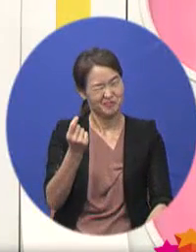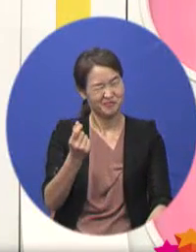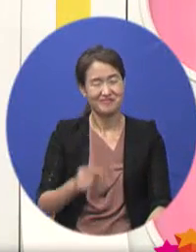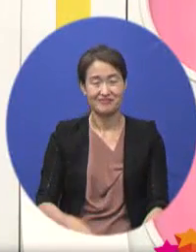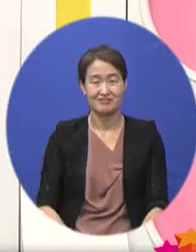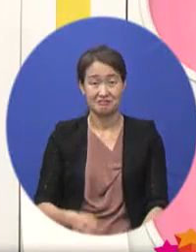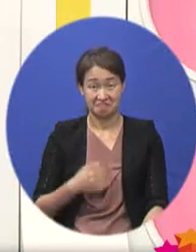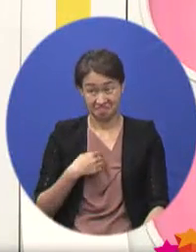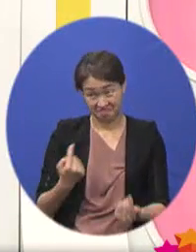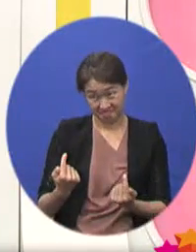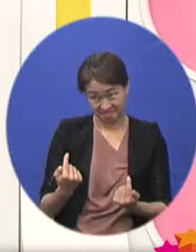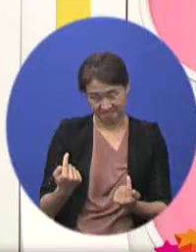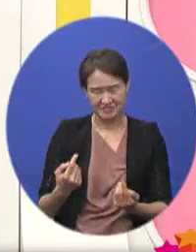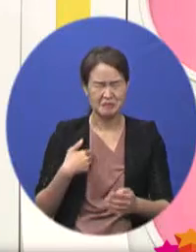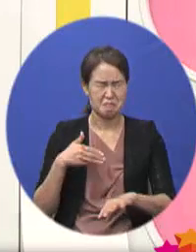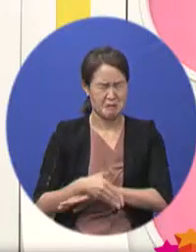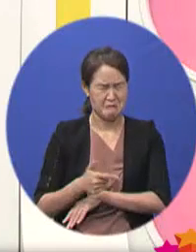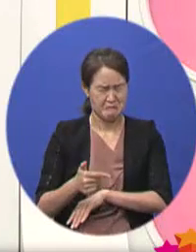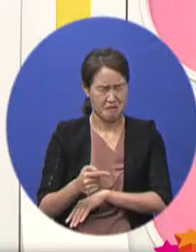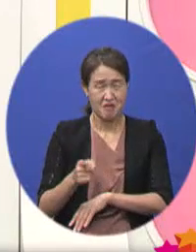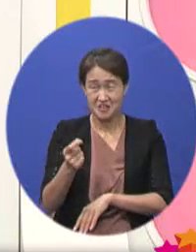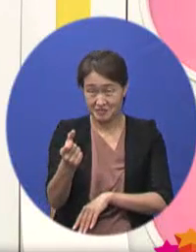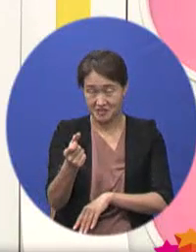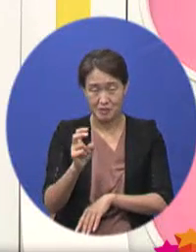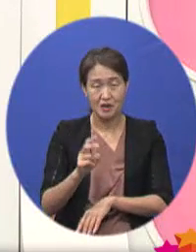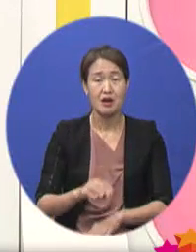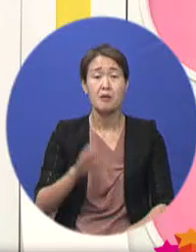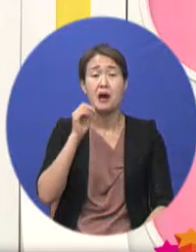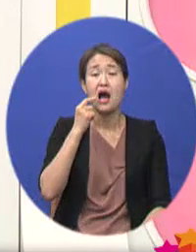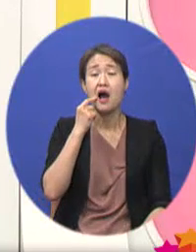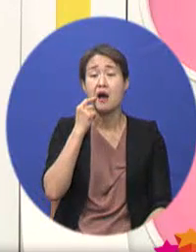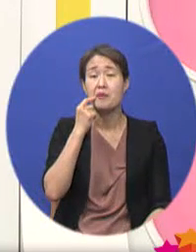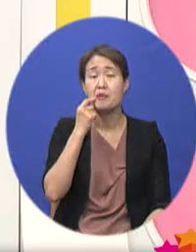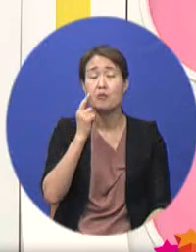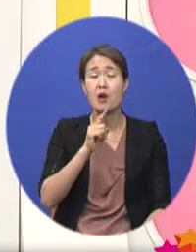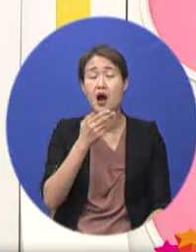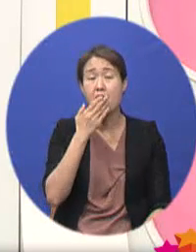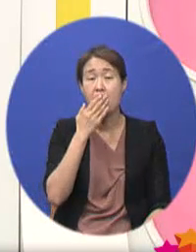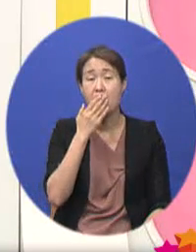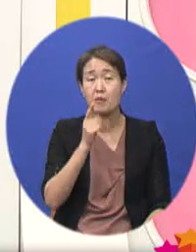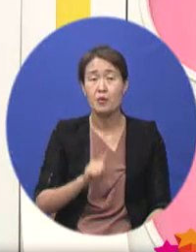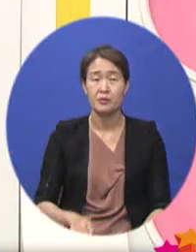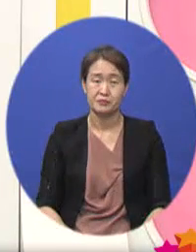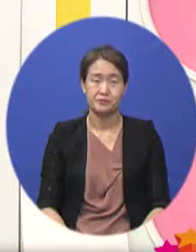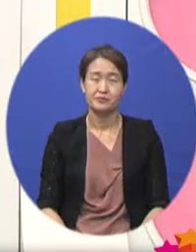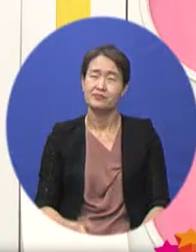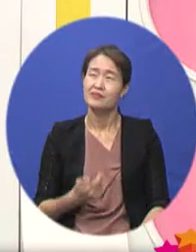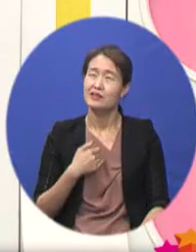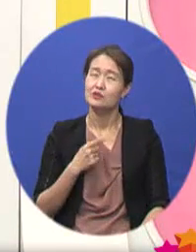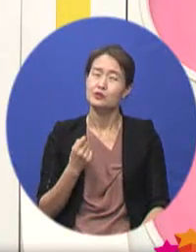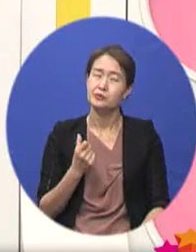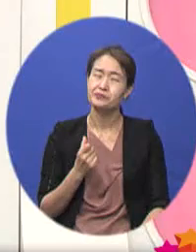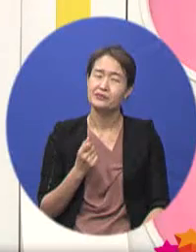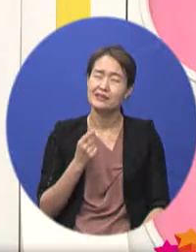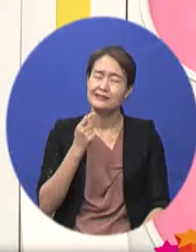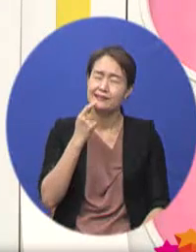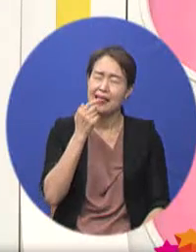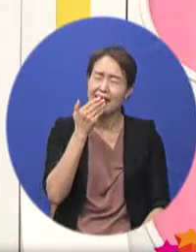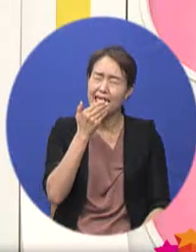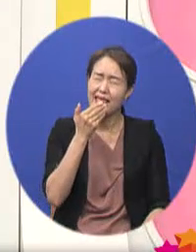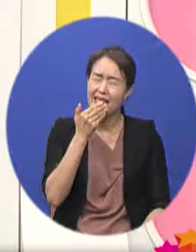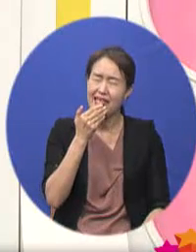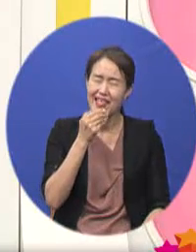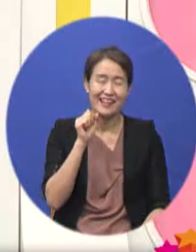진짜. 나보다 네. 조금 했겠고. 미각. 네. 어떤 맛을 좋아해요? 저는 약간 씨면서